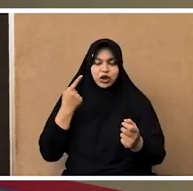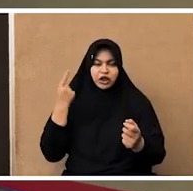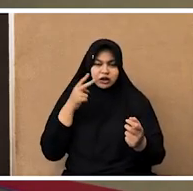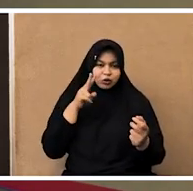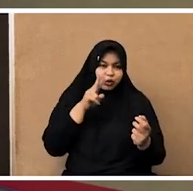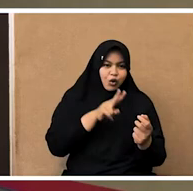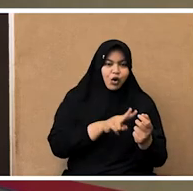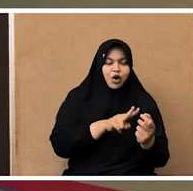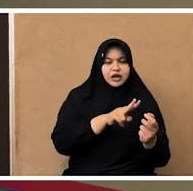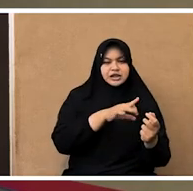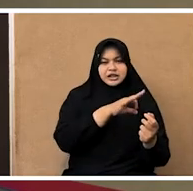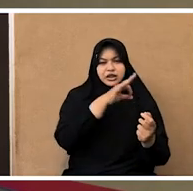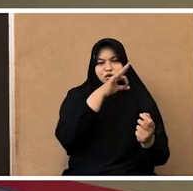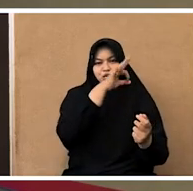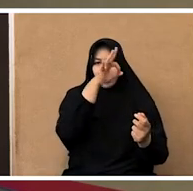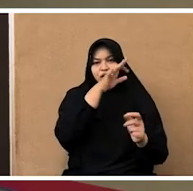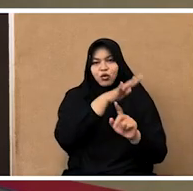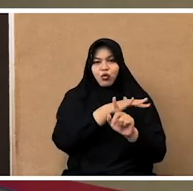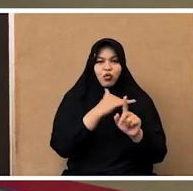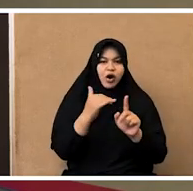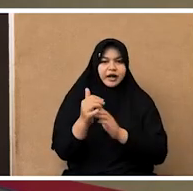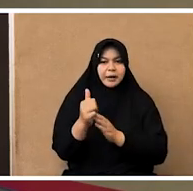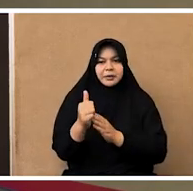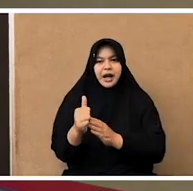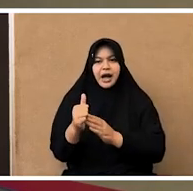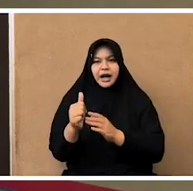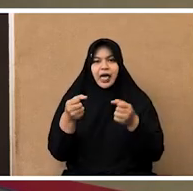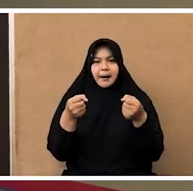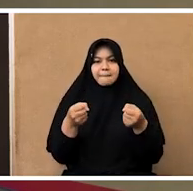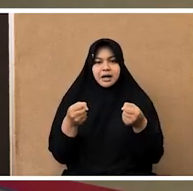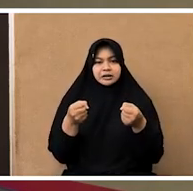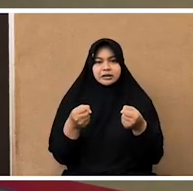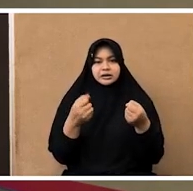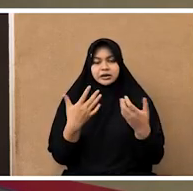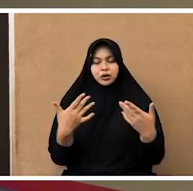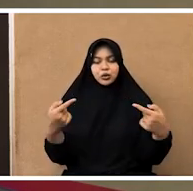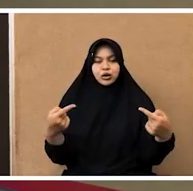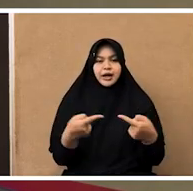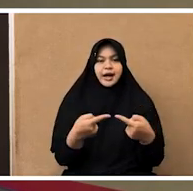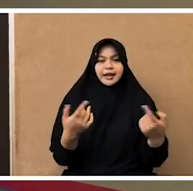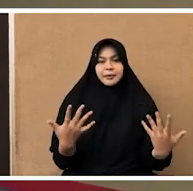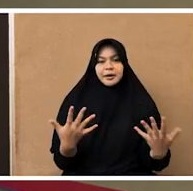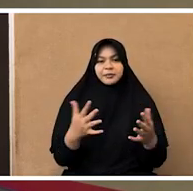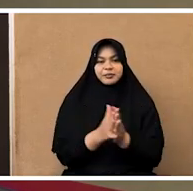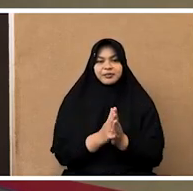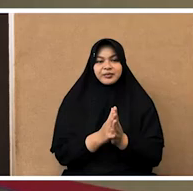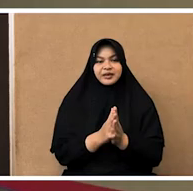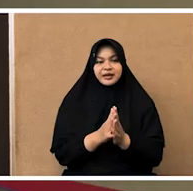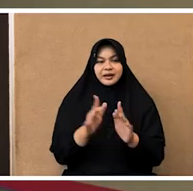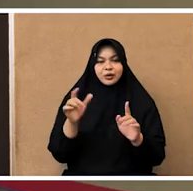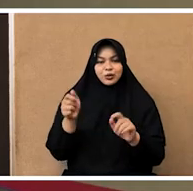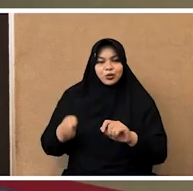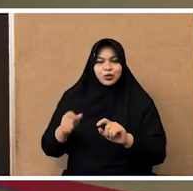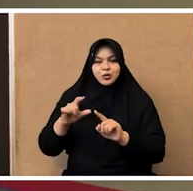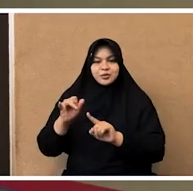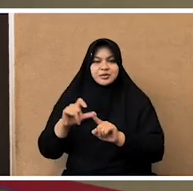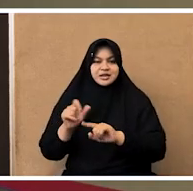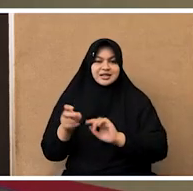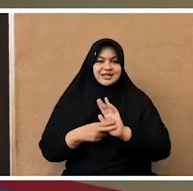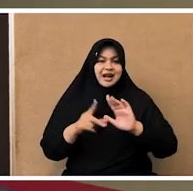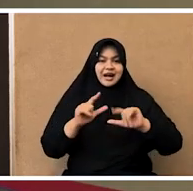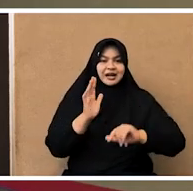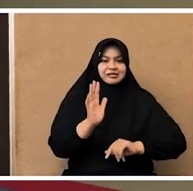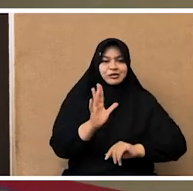ngecek kondisi kejiwaan dari warga binaan gitu Nah itu terkait dengan apa namanya pembedaan kemudian kalau